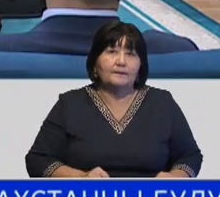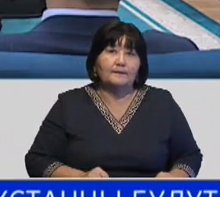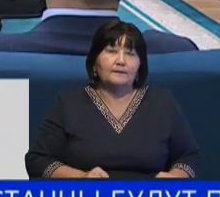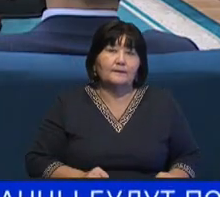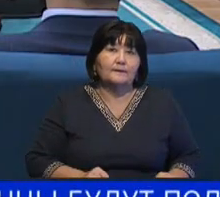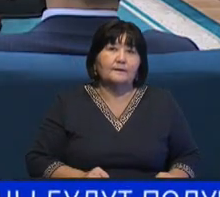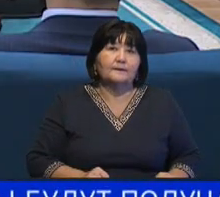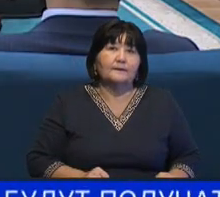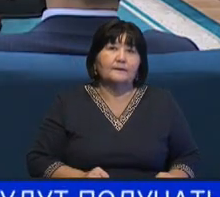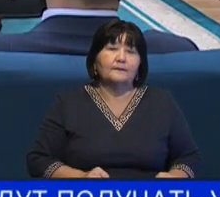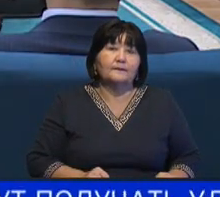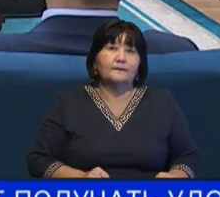Далер телеканал Лада